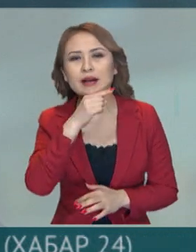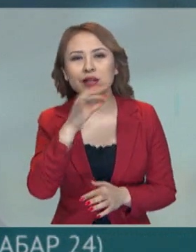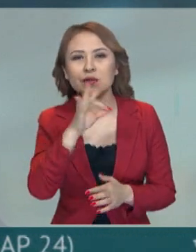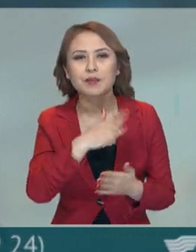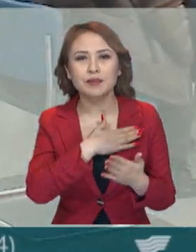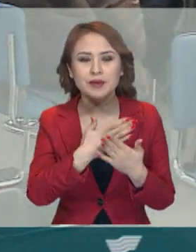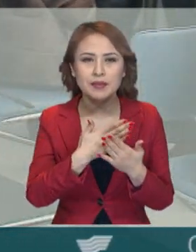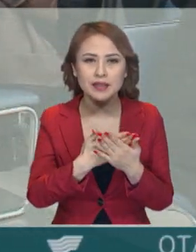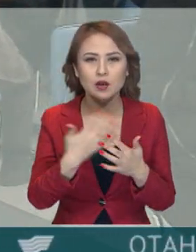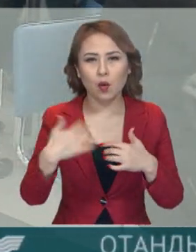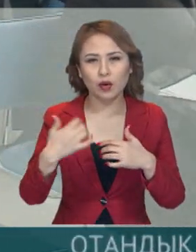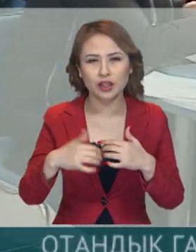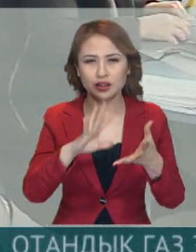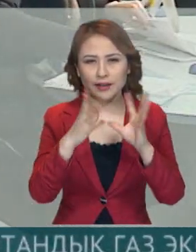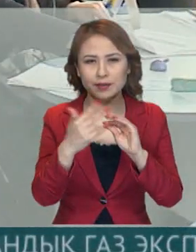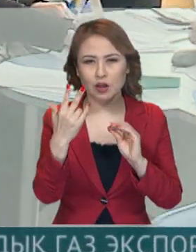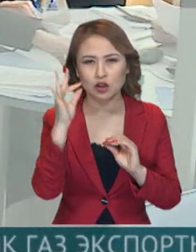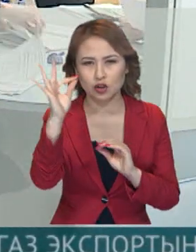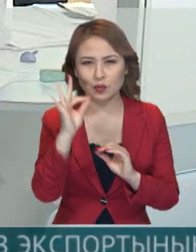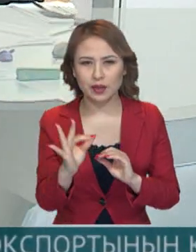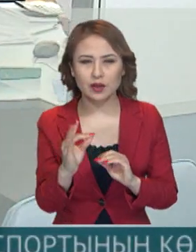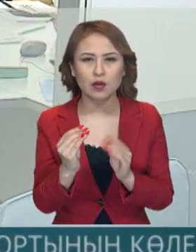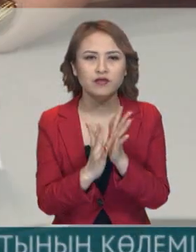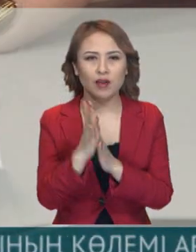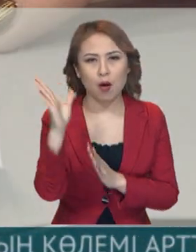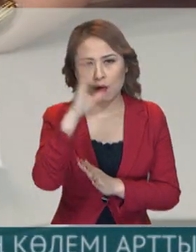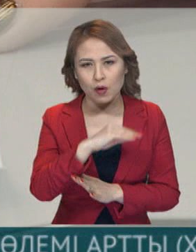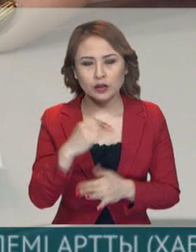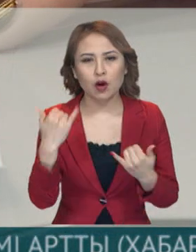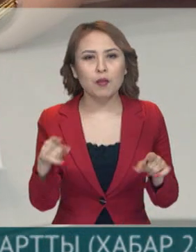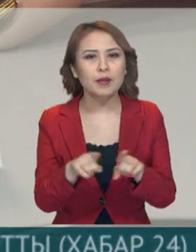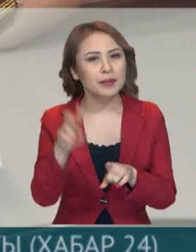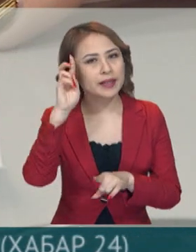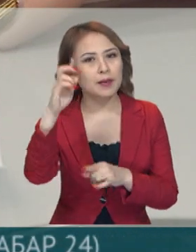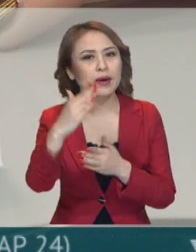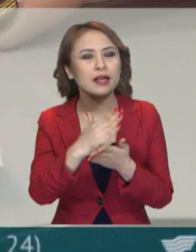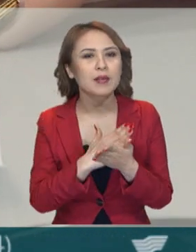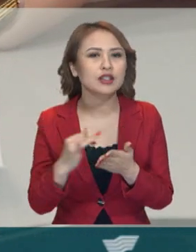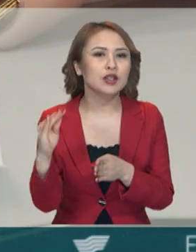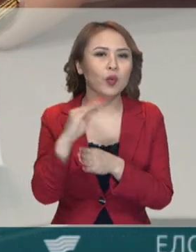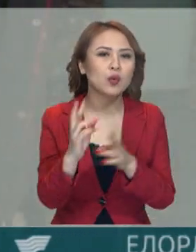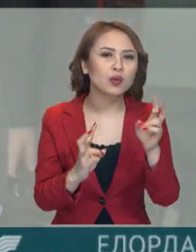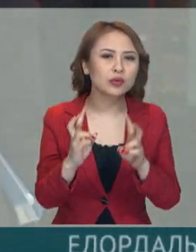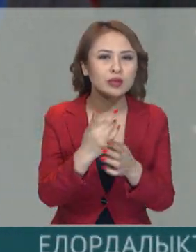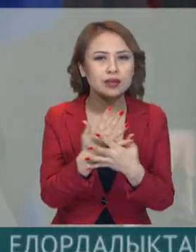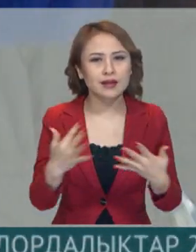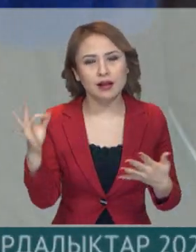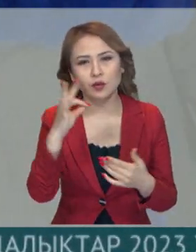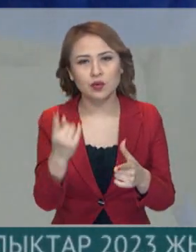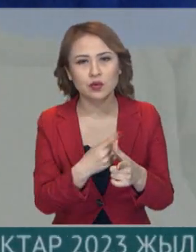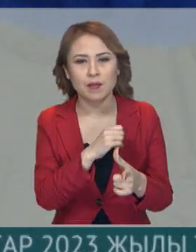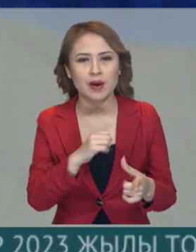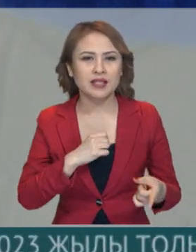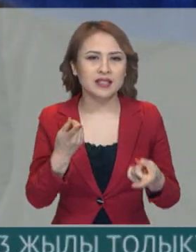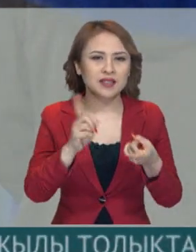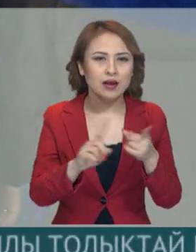жылдары экономикалық белсенділіктің орташа есеппен 3% деңгейінде өсуін болжап отыр. Бұл мемлекеттік бағдарламаларға және өндіруші саланың